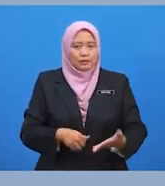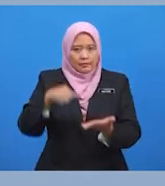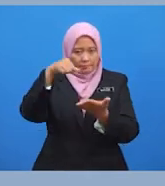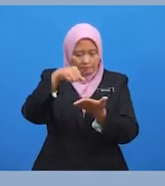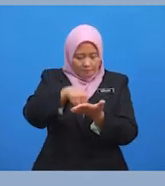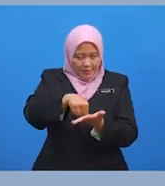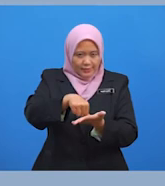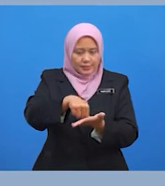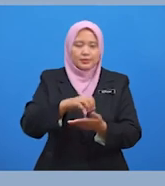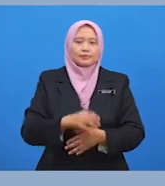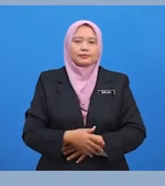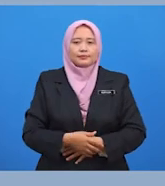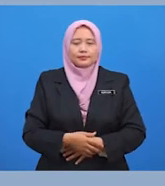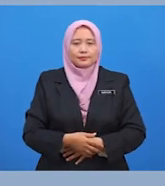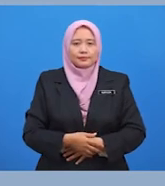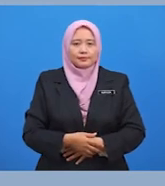press.